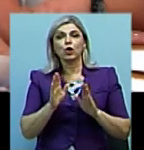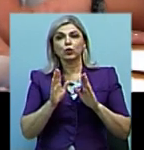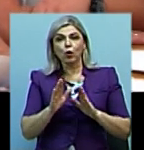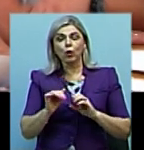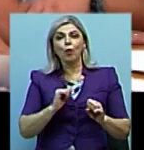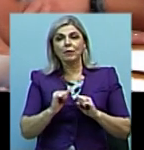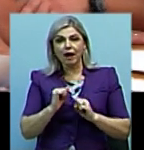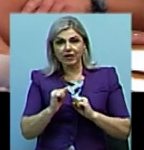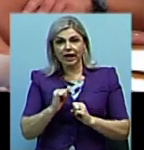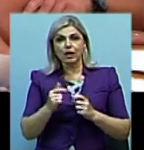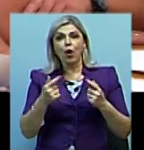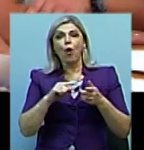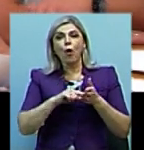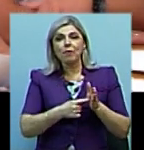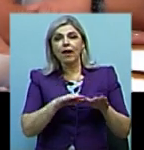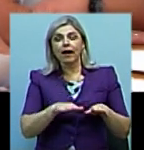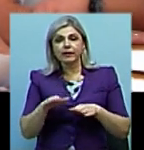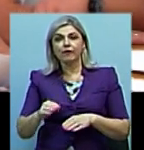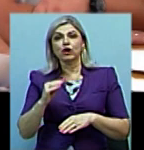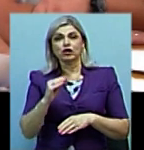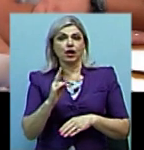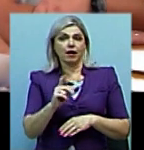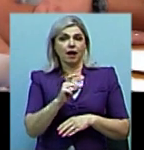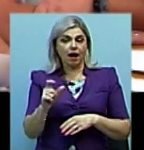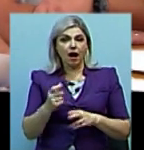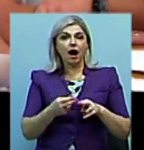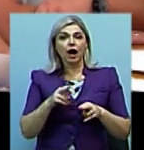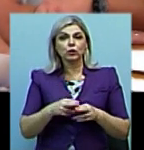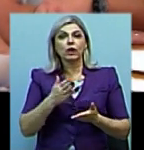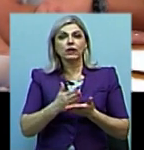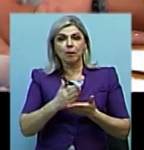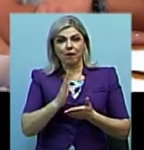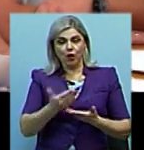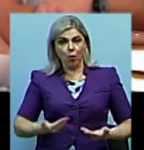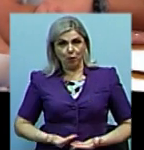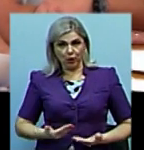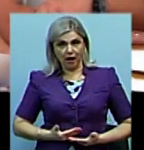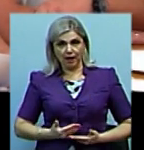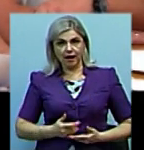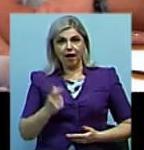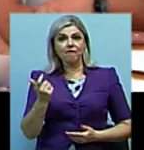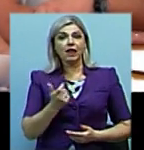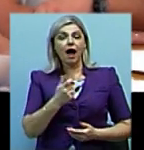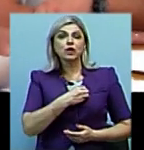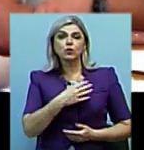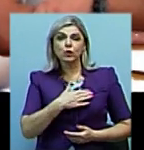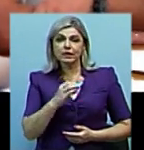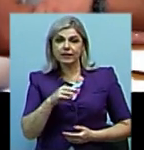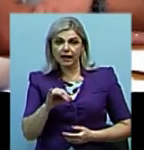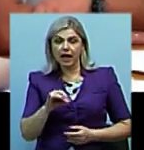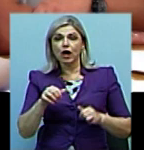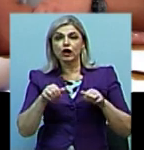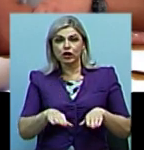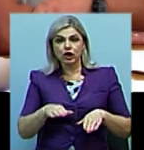об'єктами житлово-комунального господарства, що перебуває у комунальній власності міста, рішення Конституційного суду